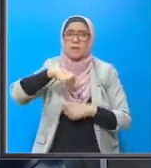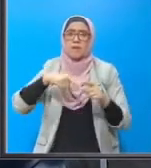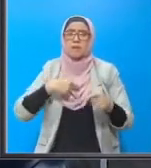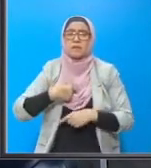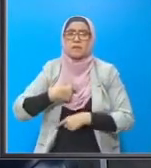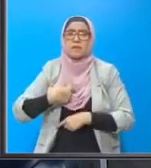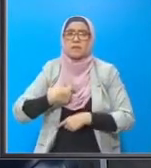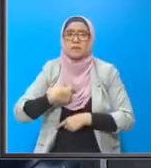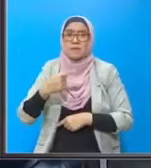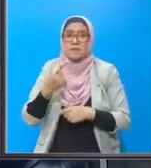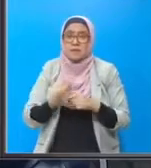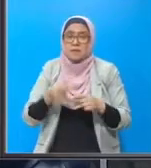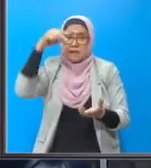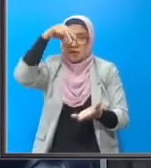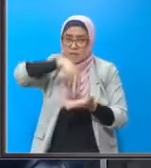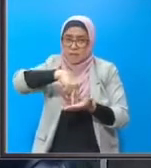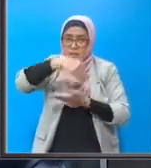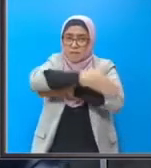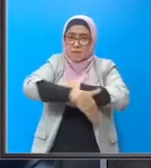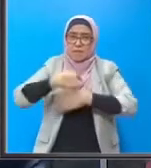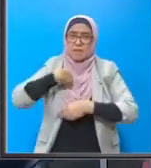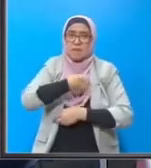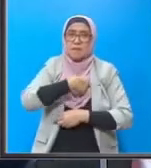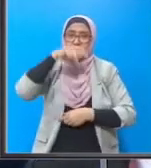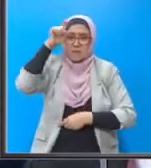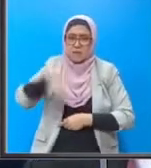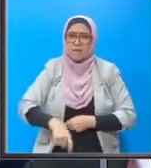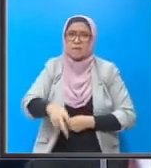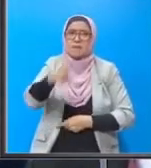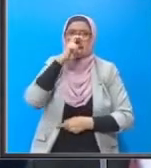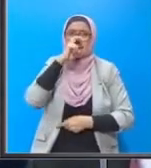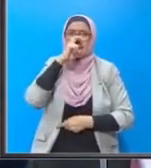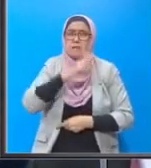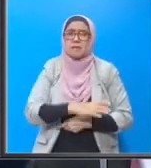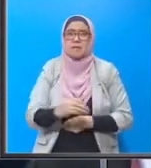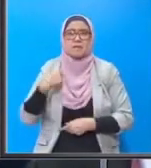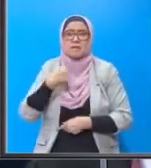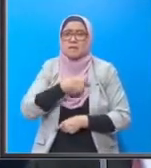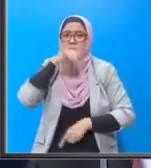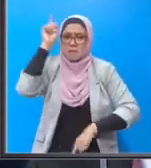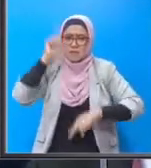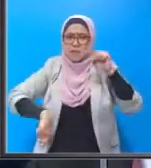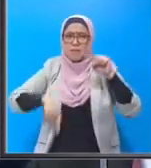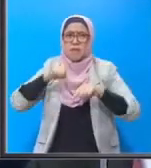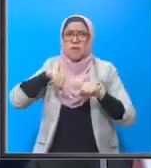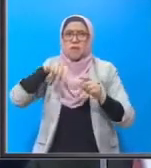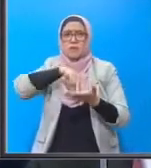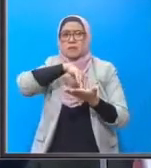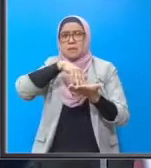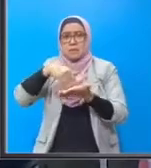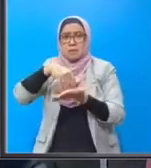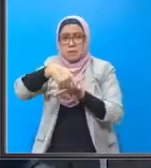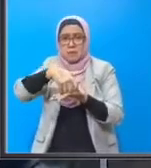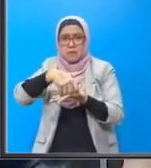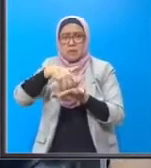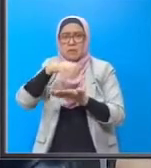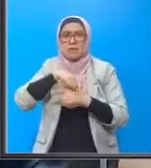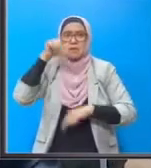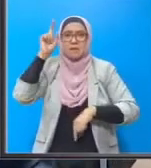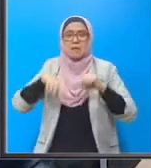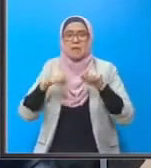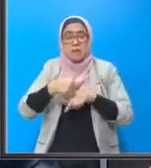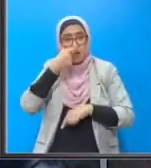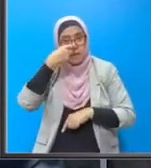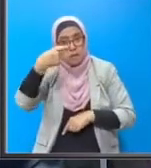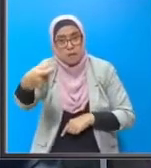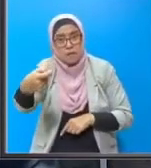ini Misty pendirian yang tegas dan kita tidak berganjak dan kita tidak tunduk kepada